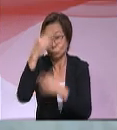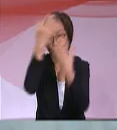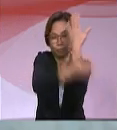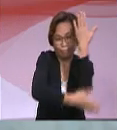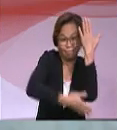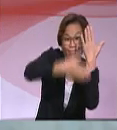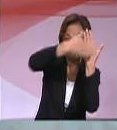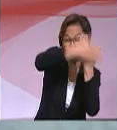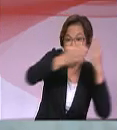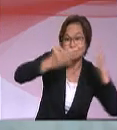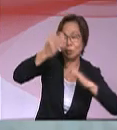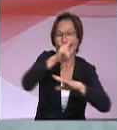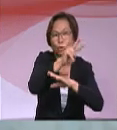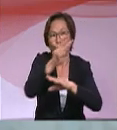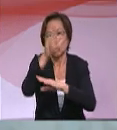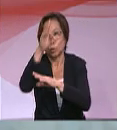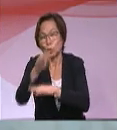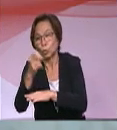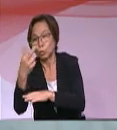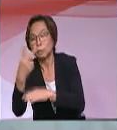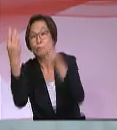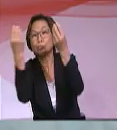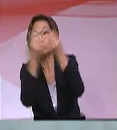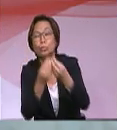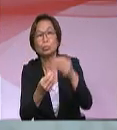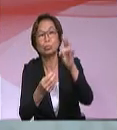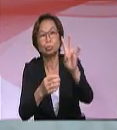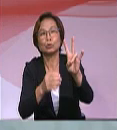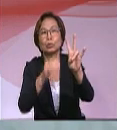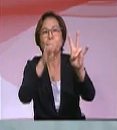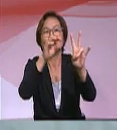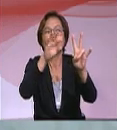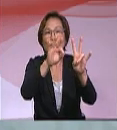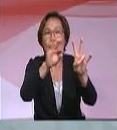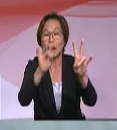seluruh negara setakat 22 Disember adalah sejumlah